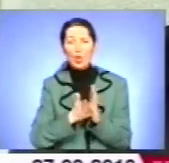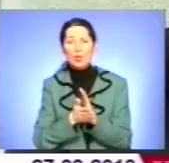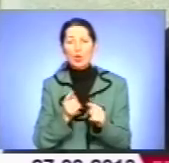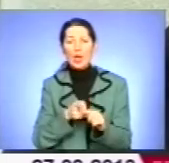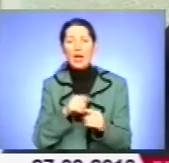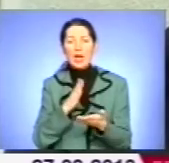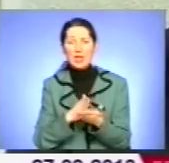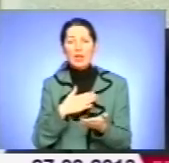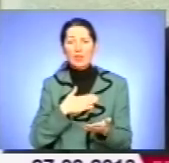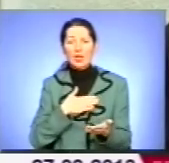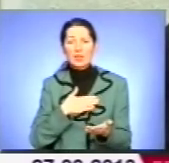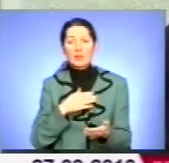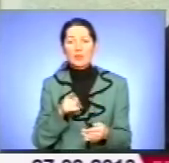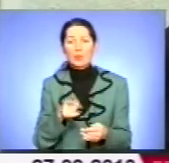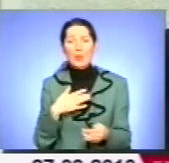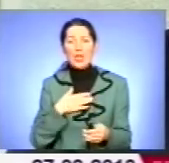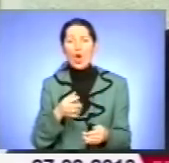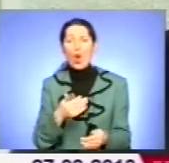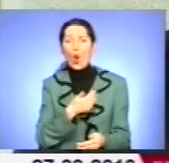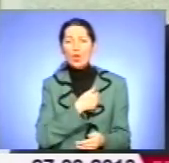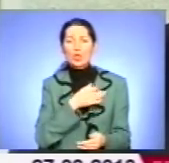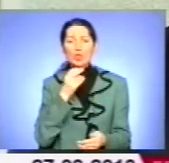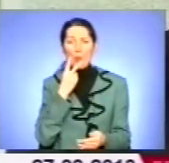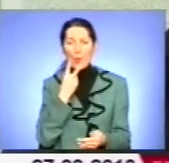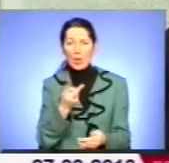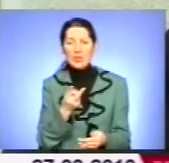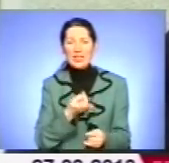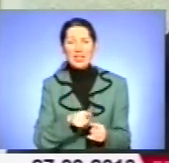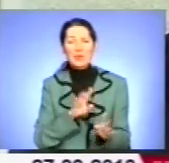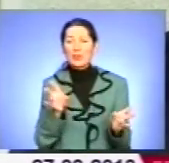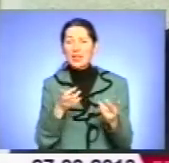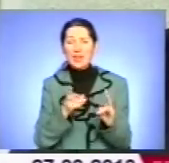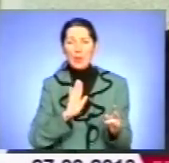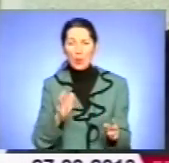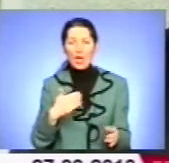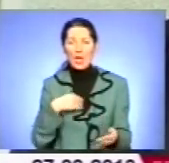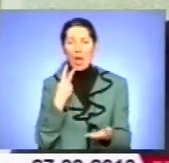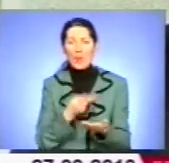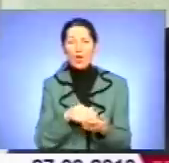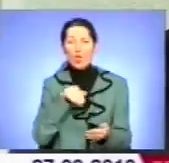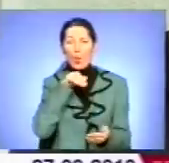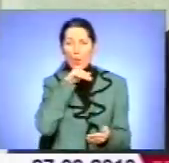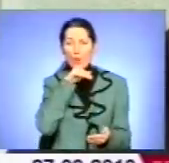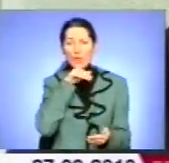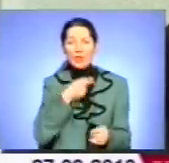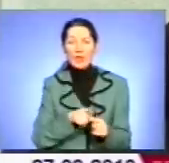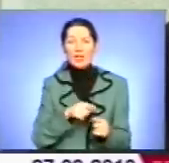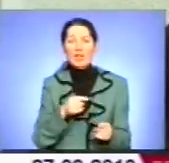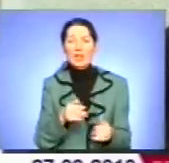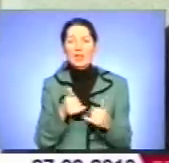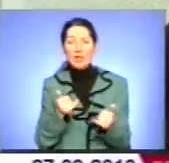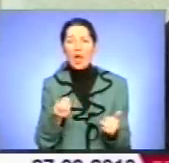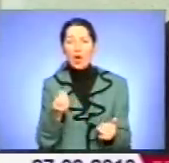нас. І через то мені хотілося показати, яким не треба бути, тому що я показую такого того професора, який заради грошей, все хоче